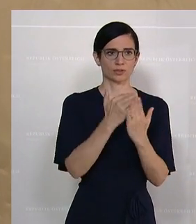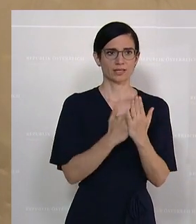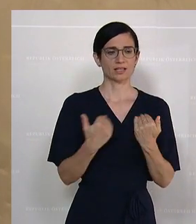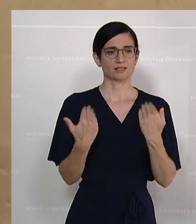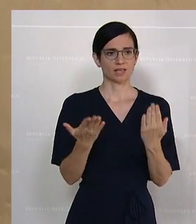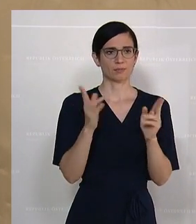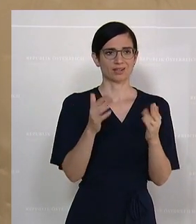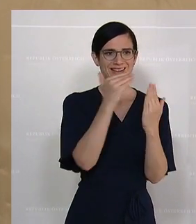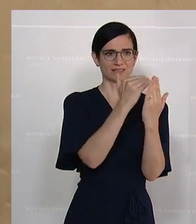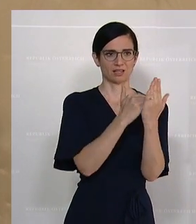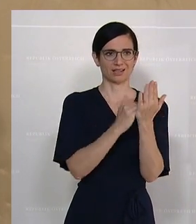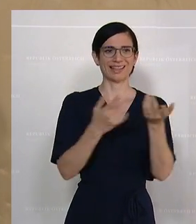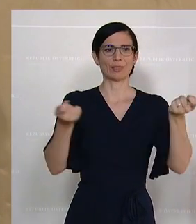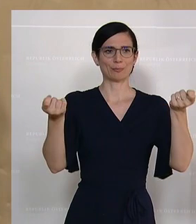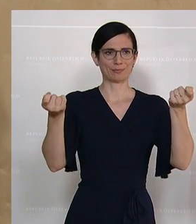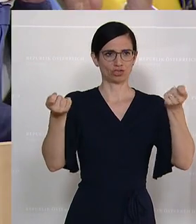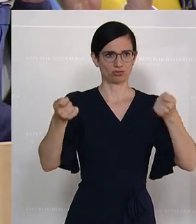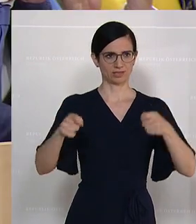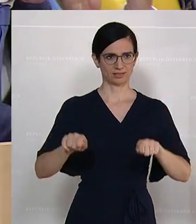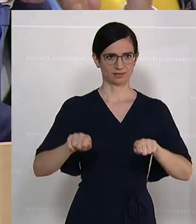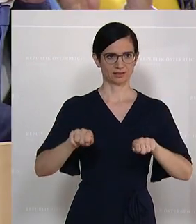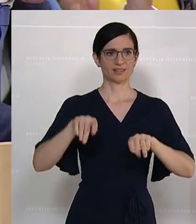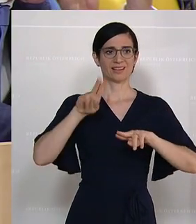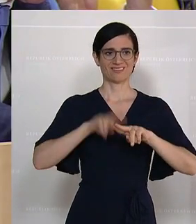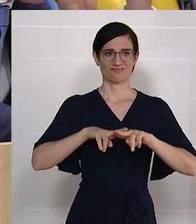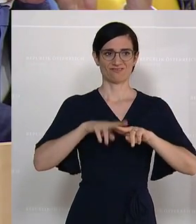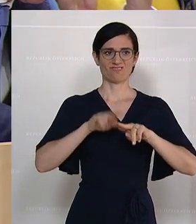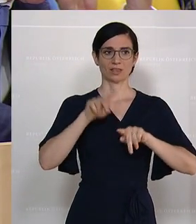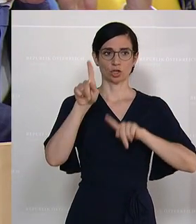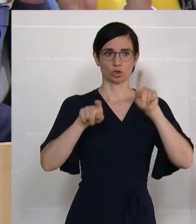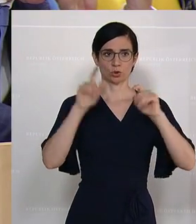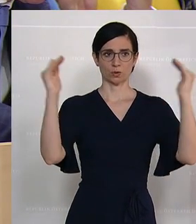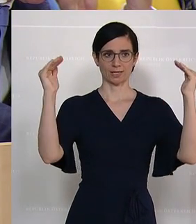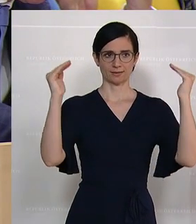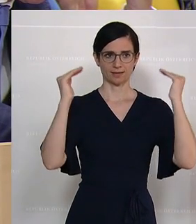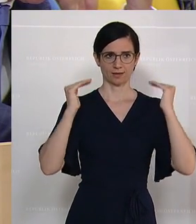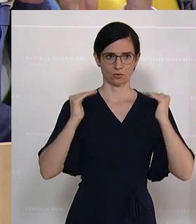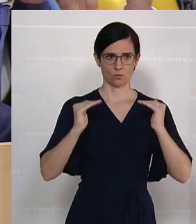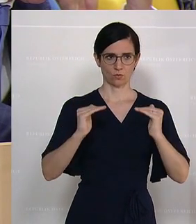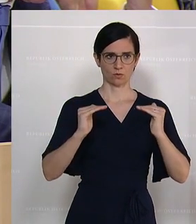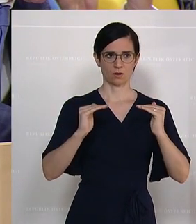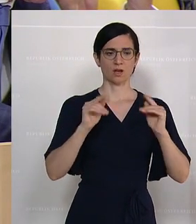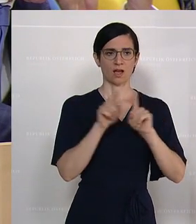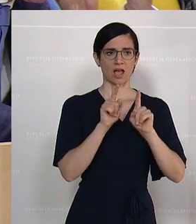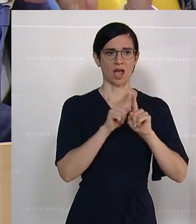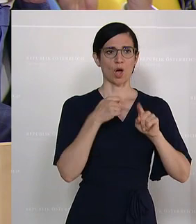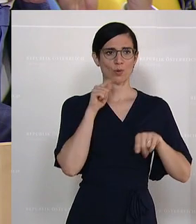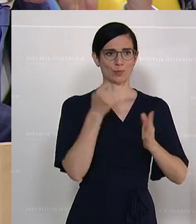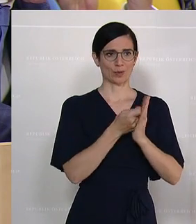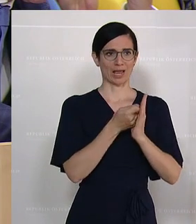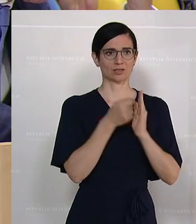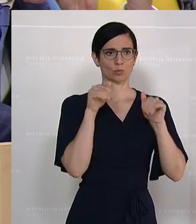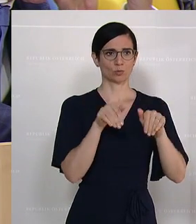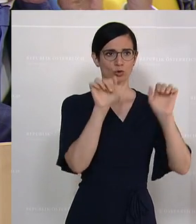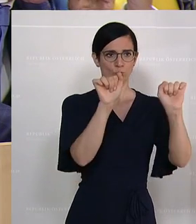regelung beschließen wenn man steuersenkungen macht dass man diesen preis weitergibt ich